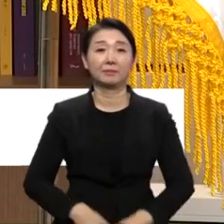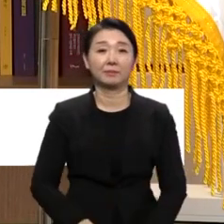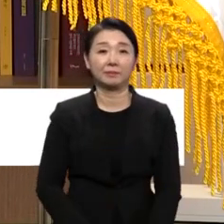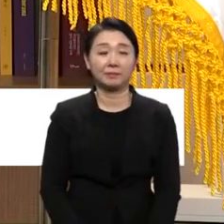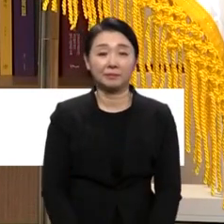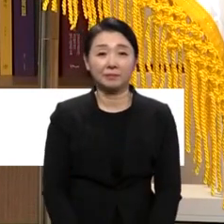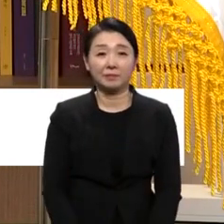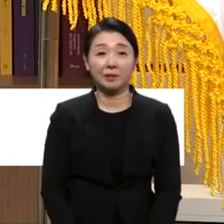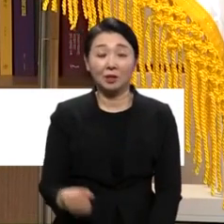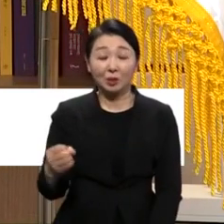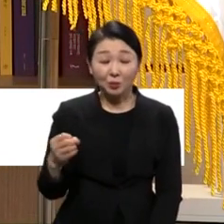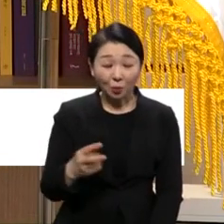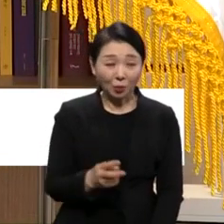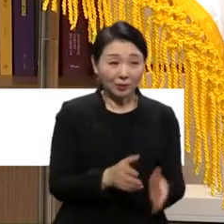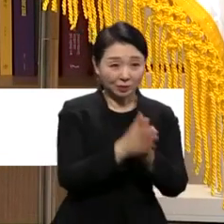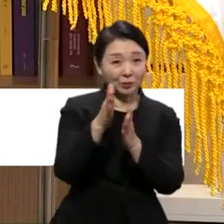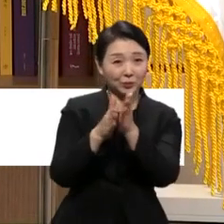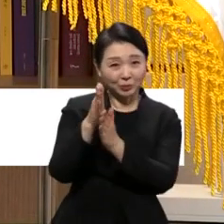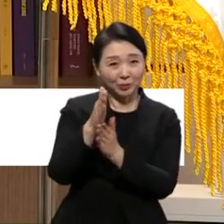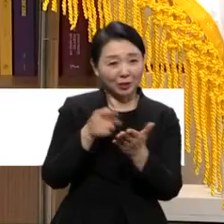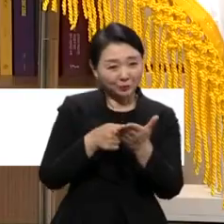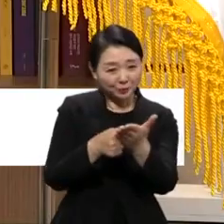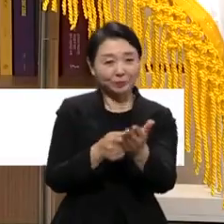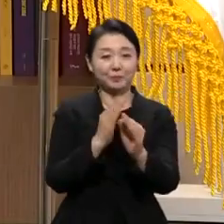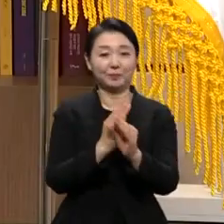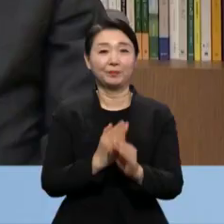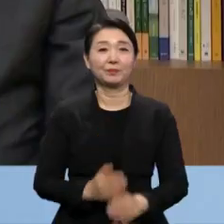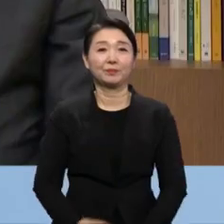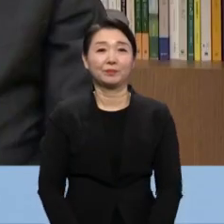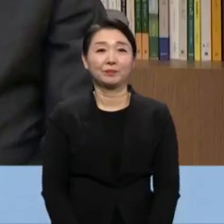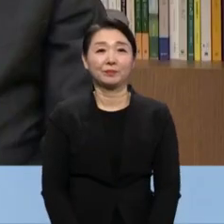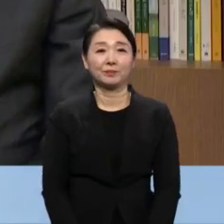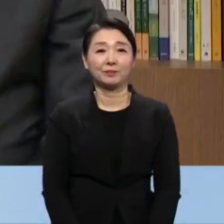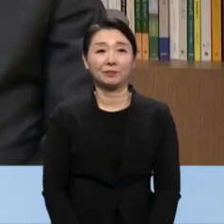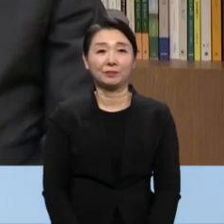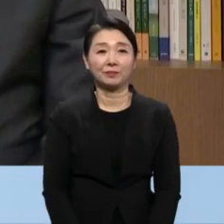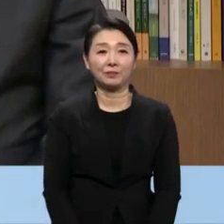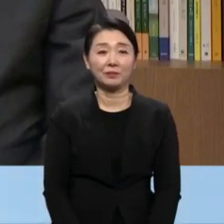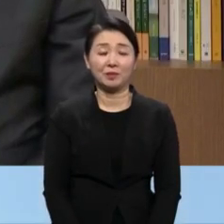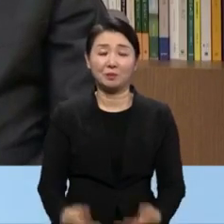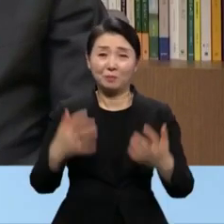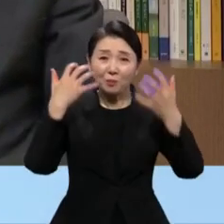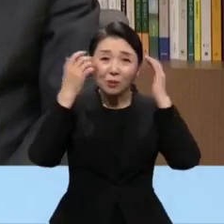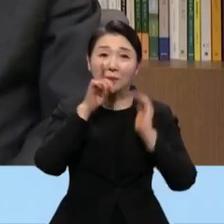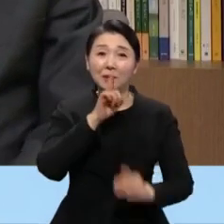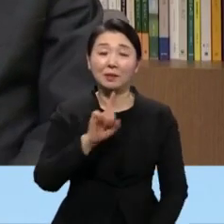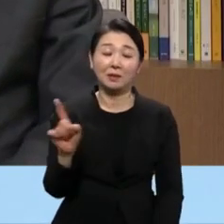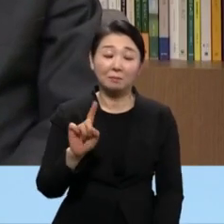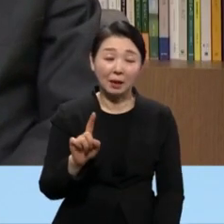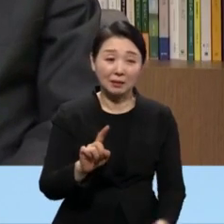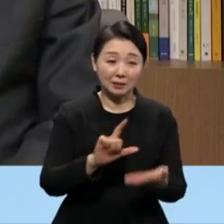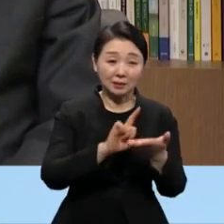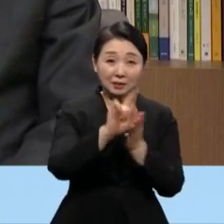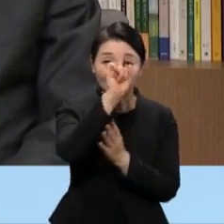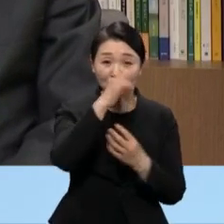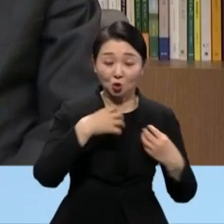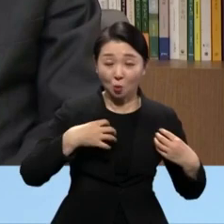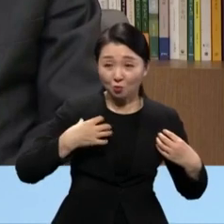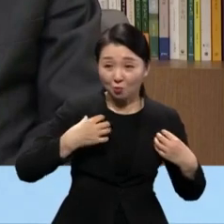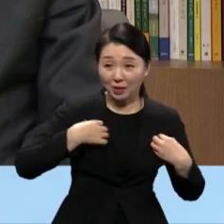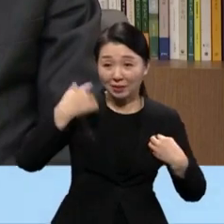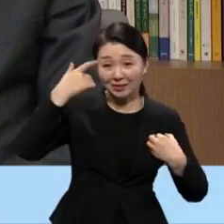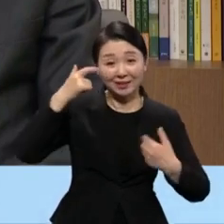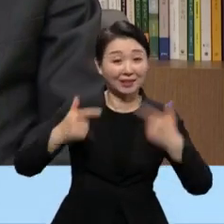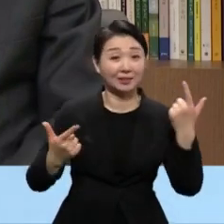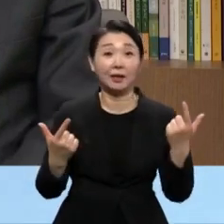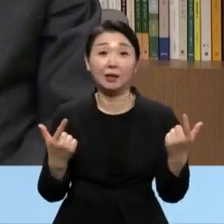갖고 양시도가 추진을 하고 있습니다. 네, 복잡하다는 거는 각 지자체마다 생각이 좀 다르다는 얘기일 것